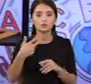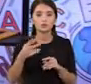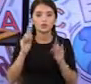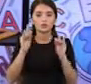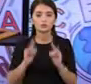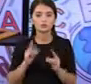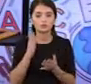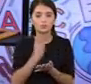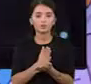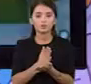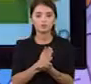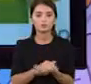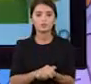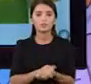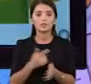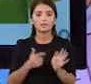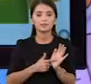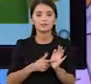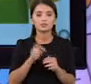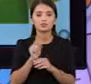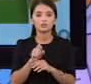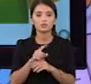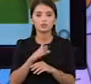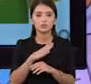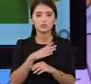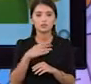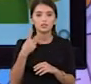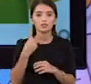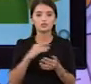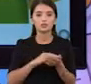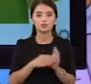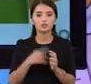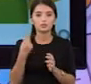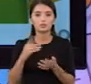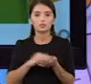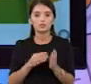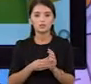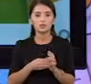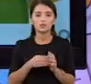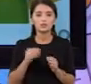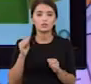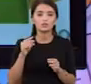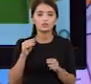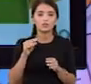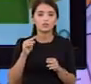stol bor ekan. 7-misolda esa ikki xonali va bir xonali sonlar ustida qo'shishga